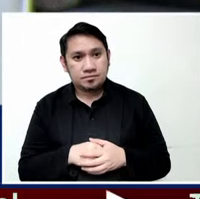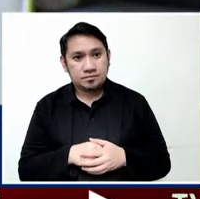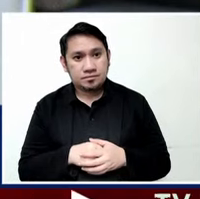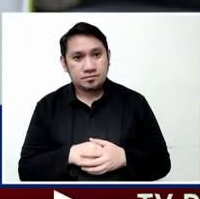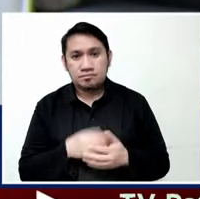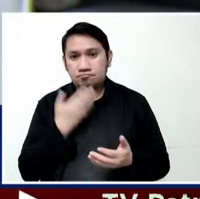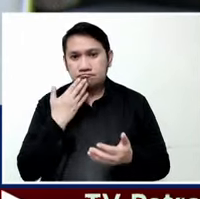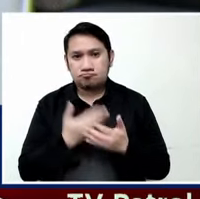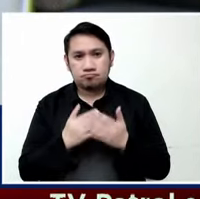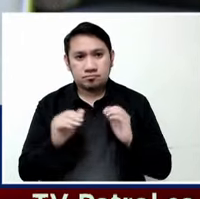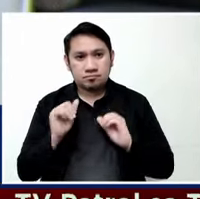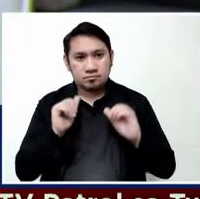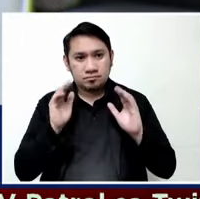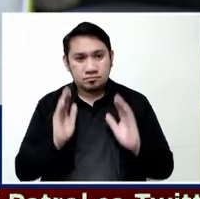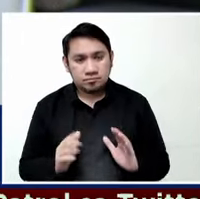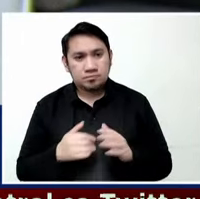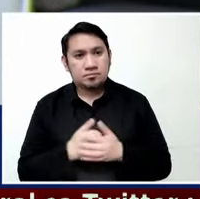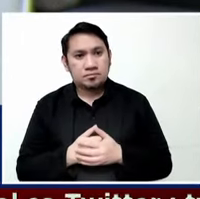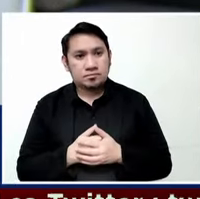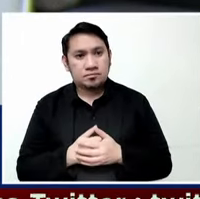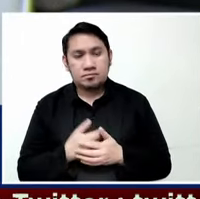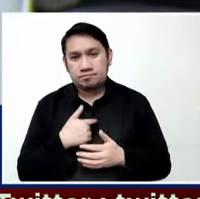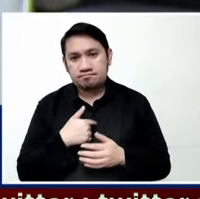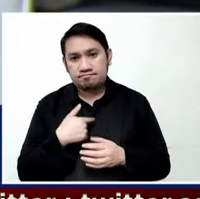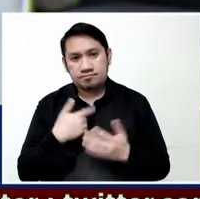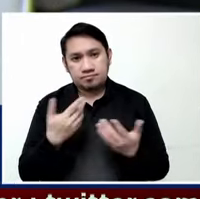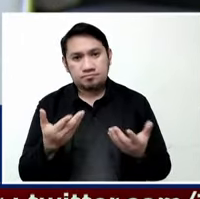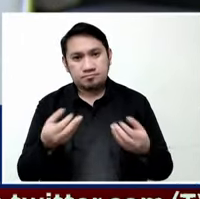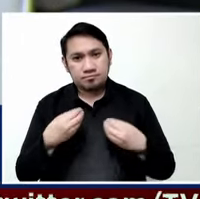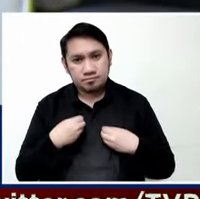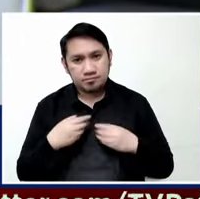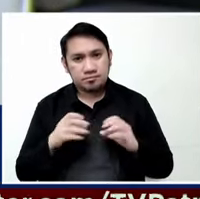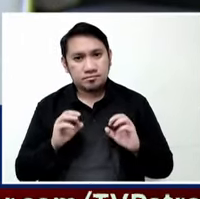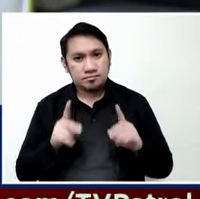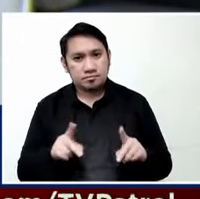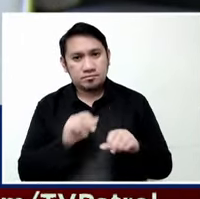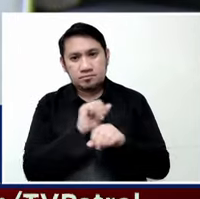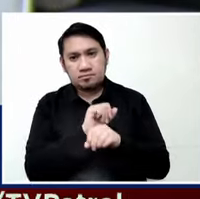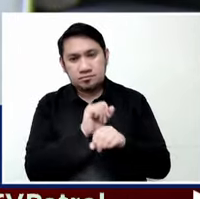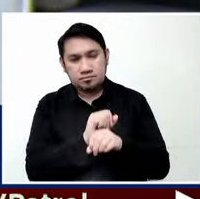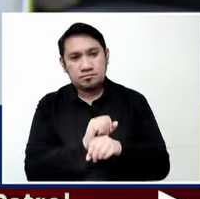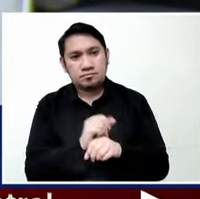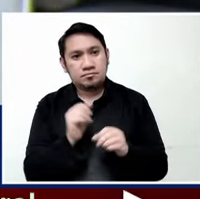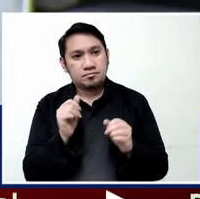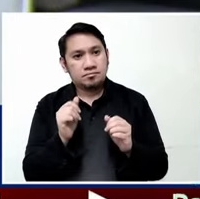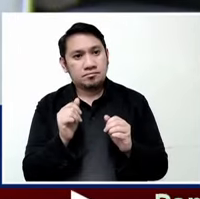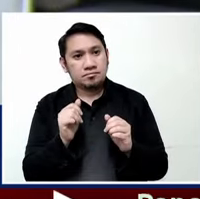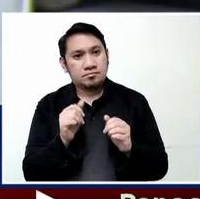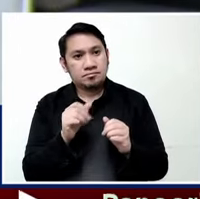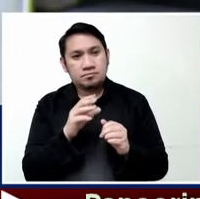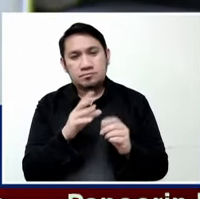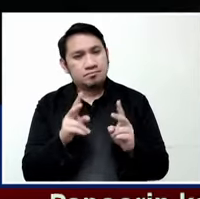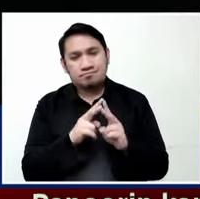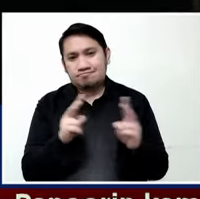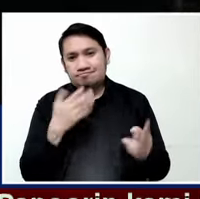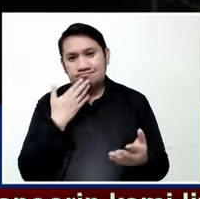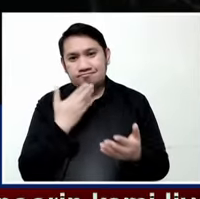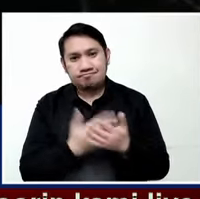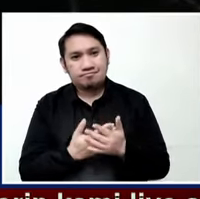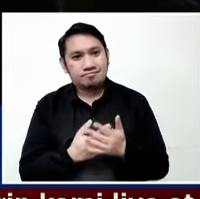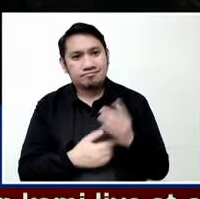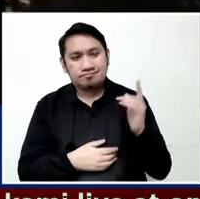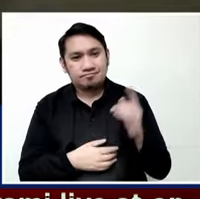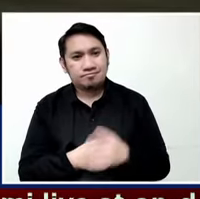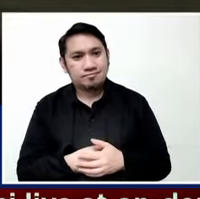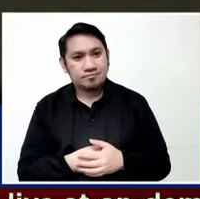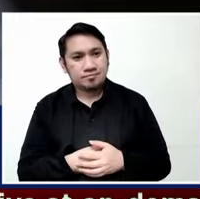No words could explain how thankful I am to be given the opportunity to work with him. And no words po, magaling po talaga si Tuboy. Pero